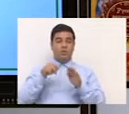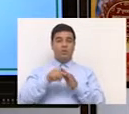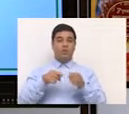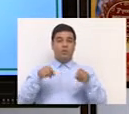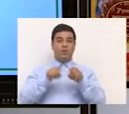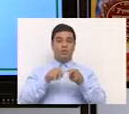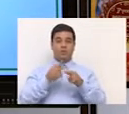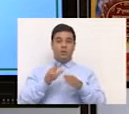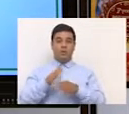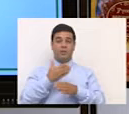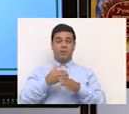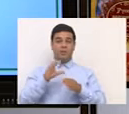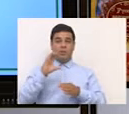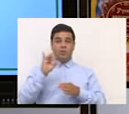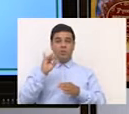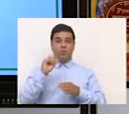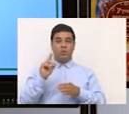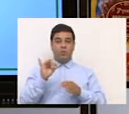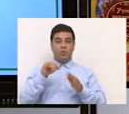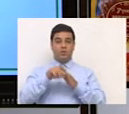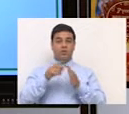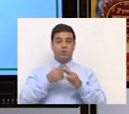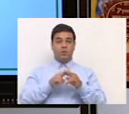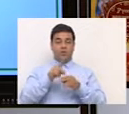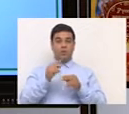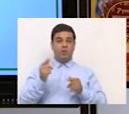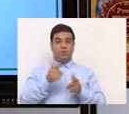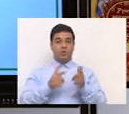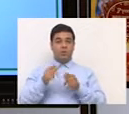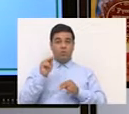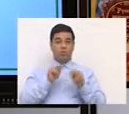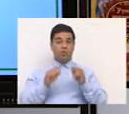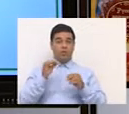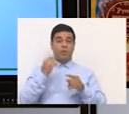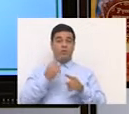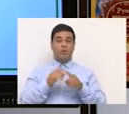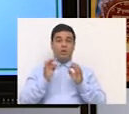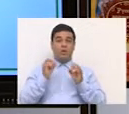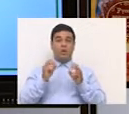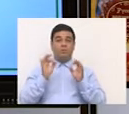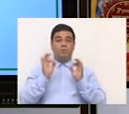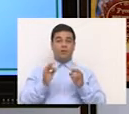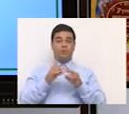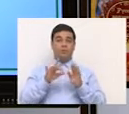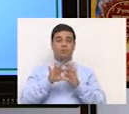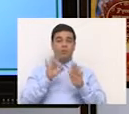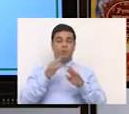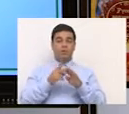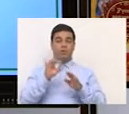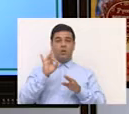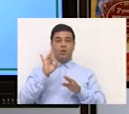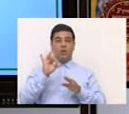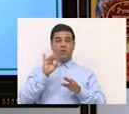такими разделительными союзами, в них нужна запятая, и как правильно выбрать